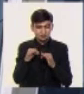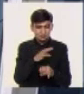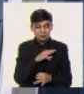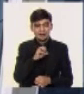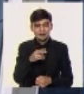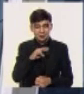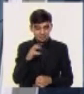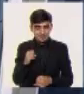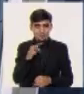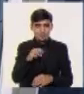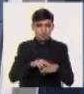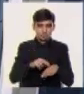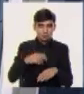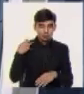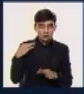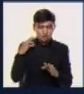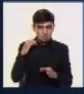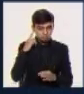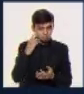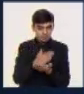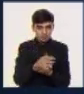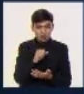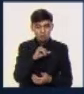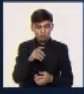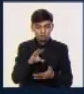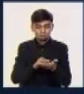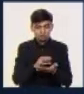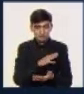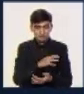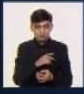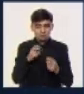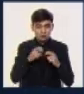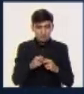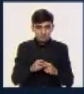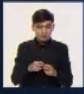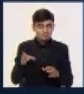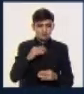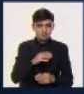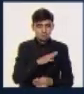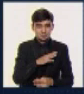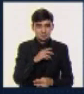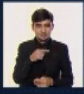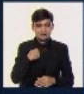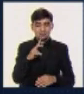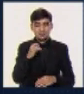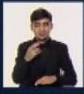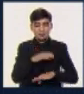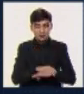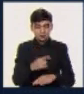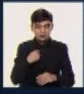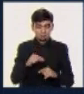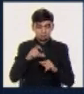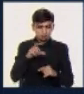Костыговой с тем самым полицейским начальником. Там уже все счета твои проверили, здесь всю твою оборотку проверили. На звонке вот эту оборотку я уже